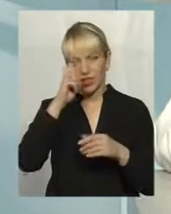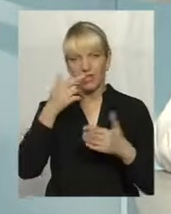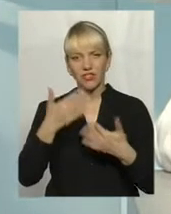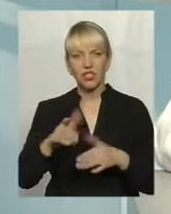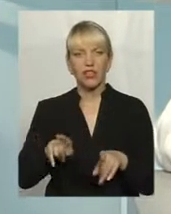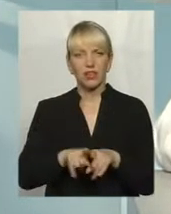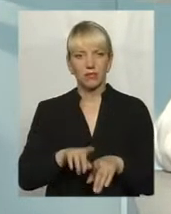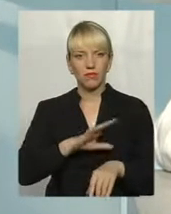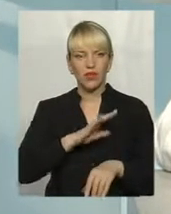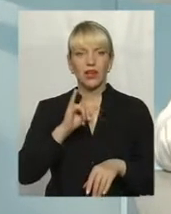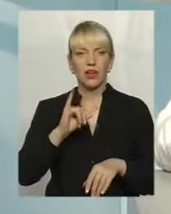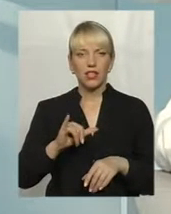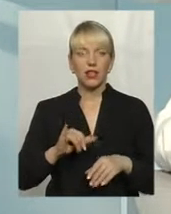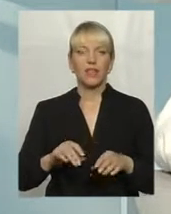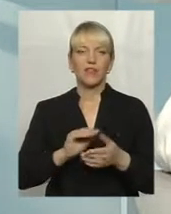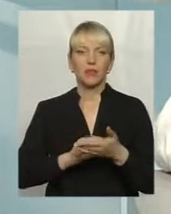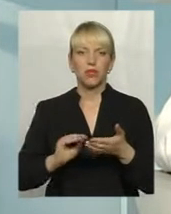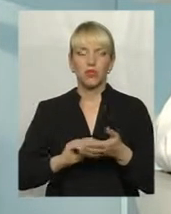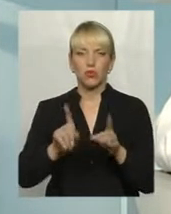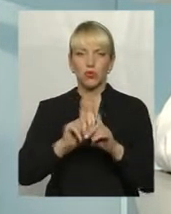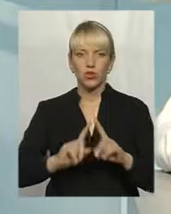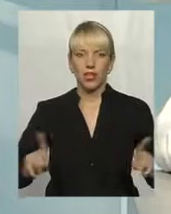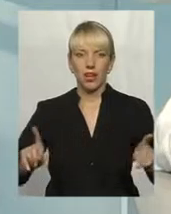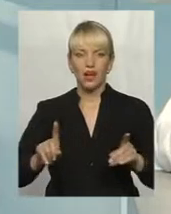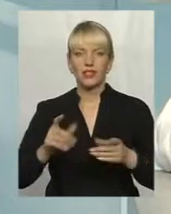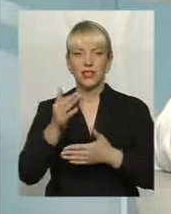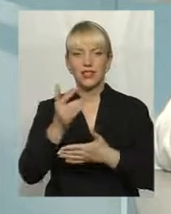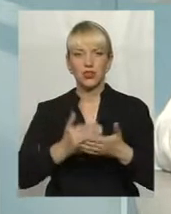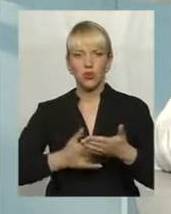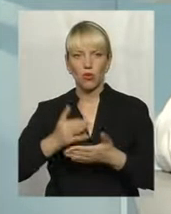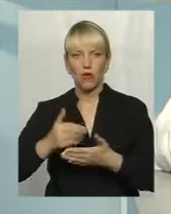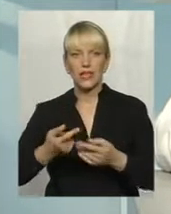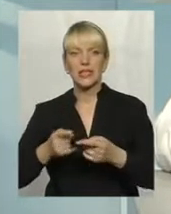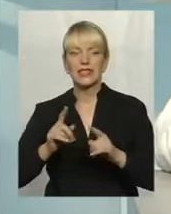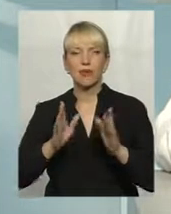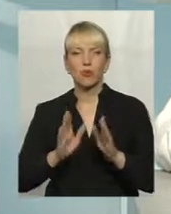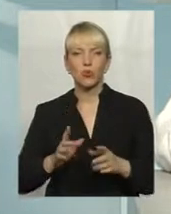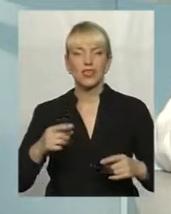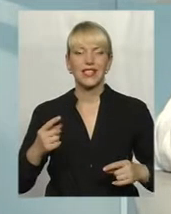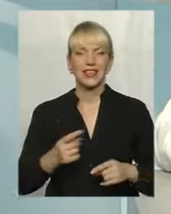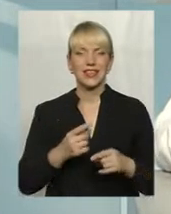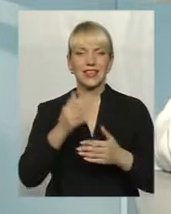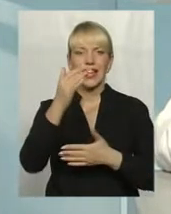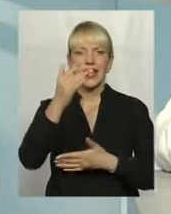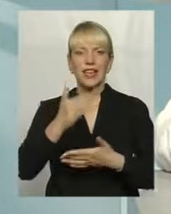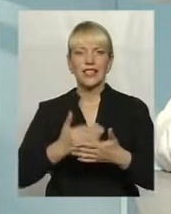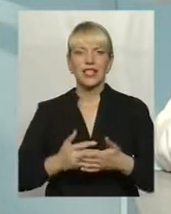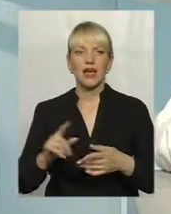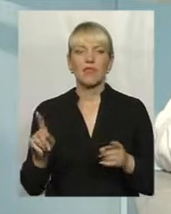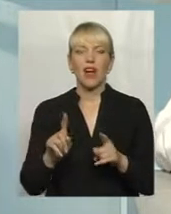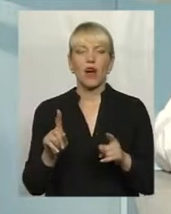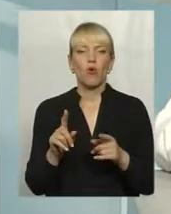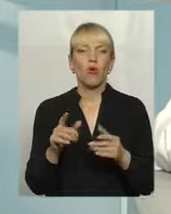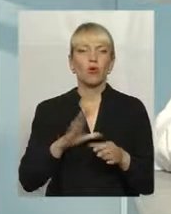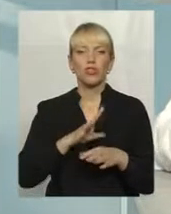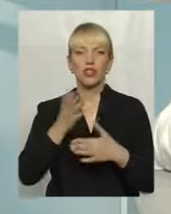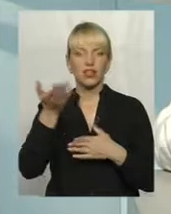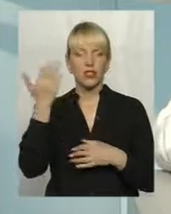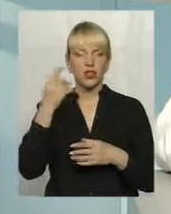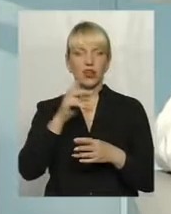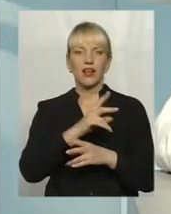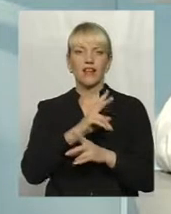Таким чином виписуємо унікальний інструмент. Можливо, це буде єдиний рецепт, якого ніякої країни в світі не було. І